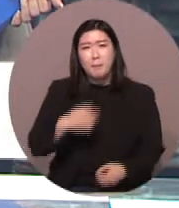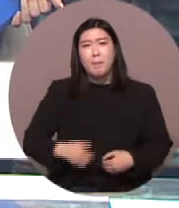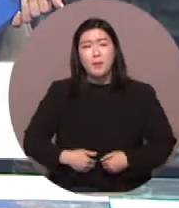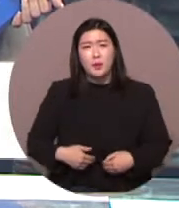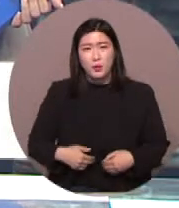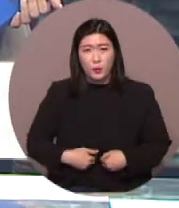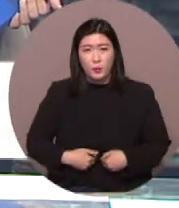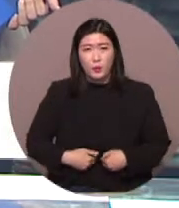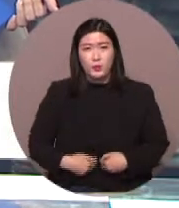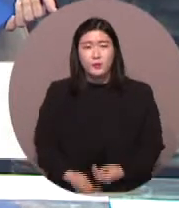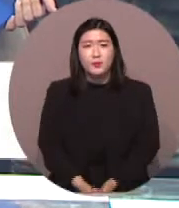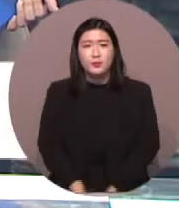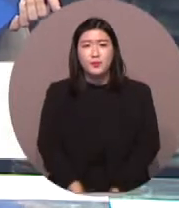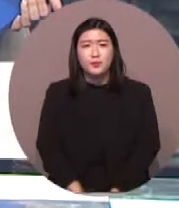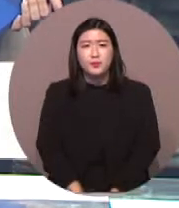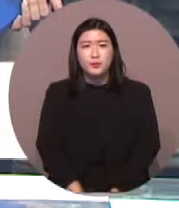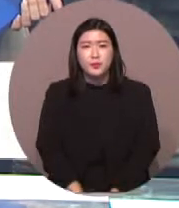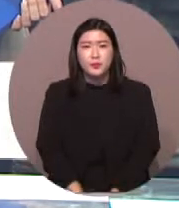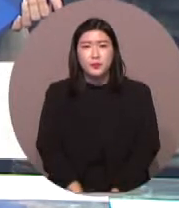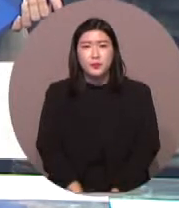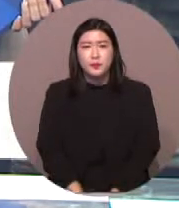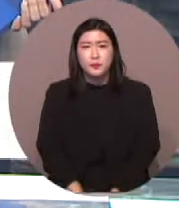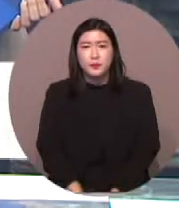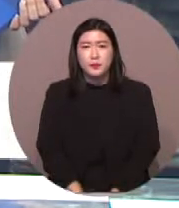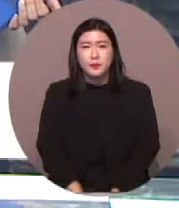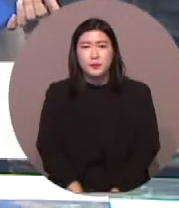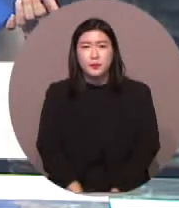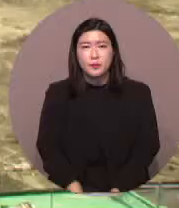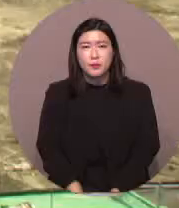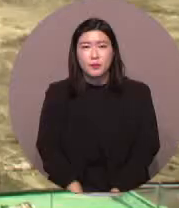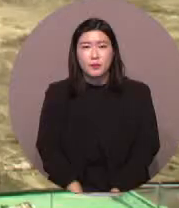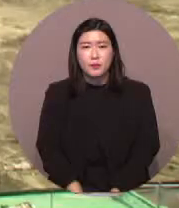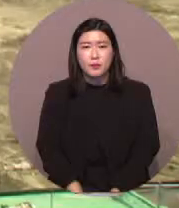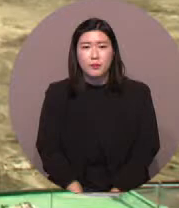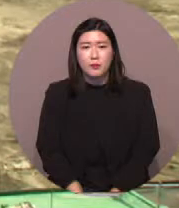필요하다는 지적이 제기되고 있습니다. 보도에 김지혜 기자입니다.